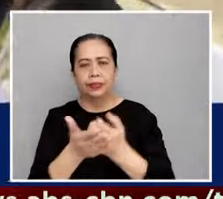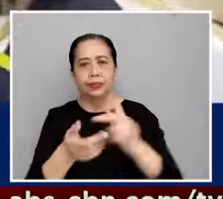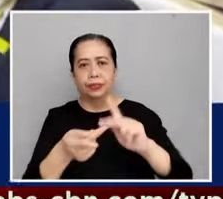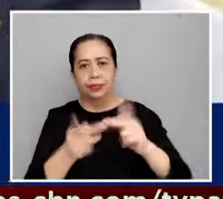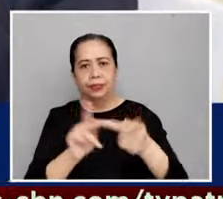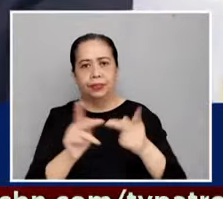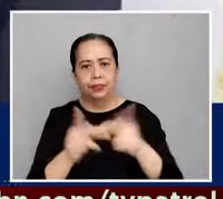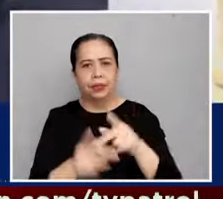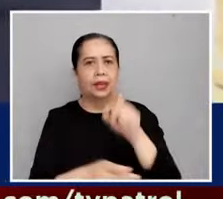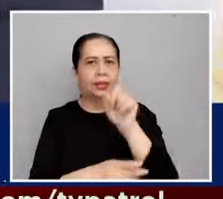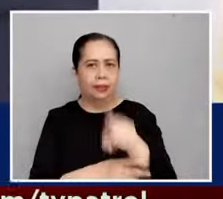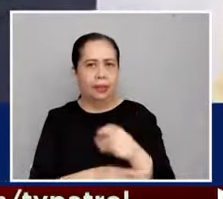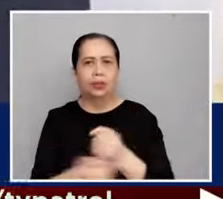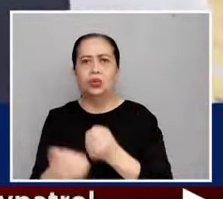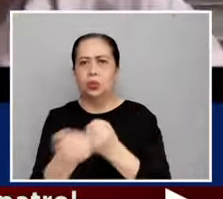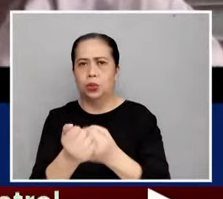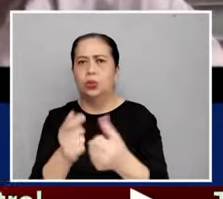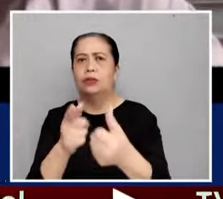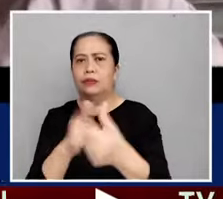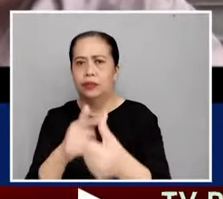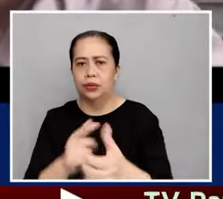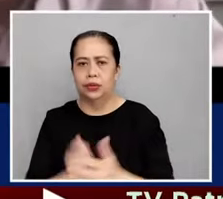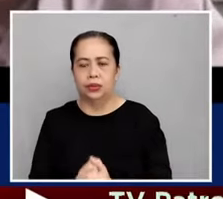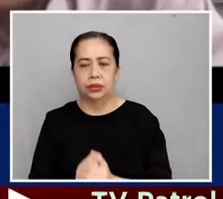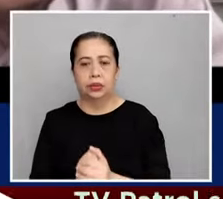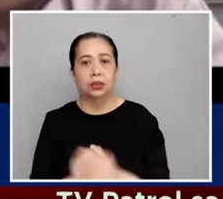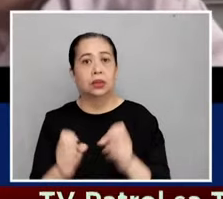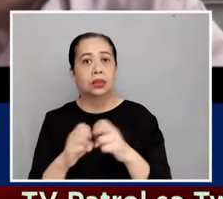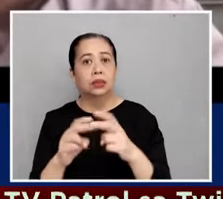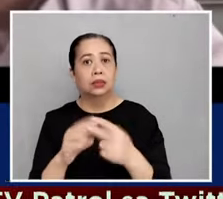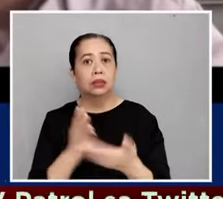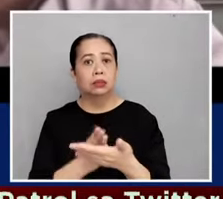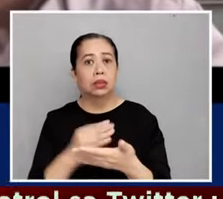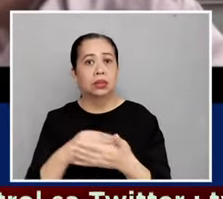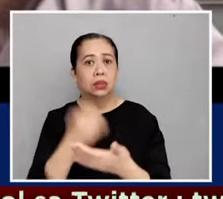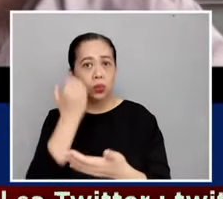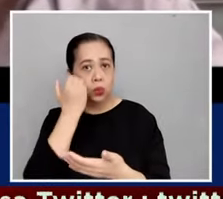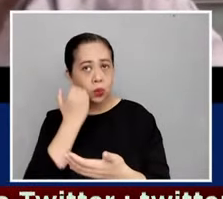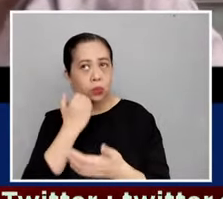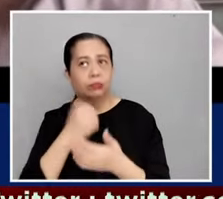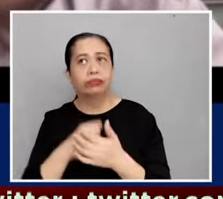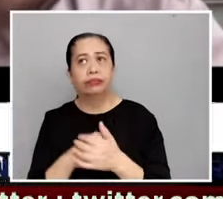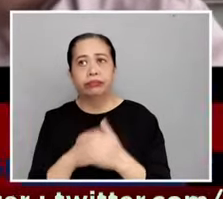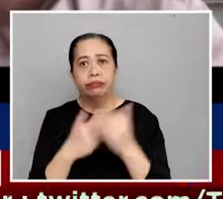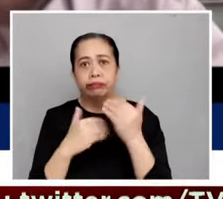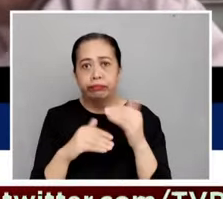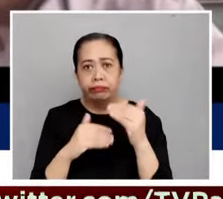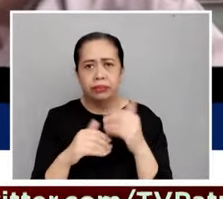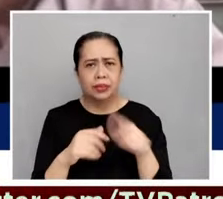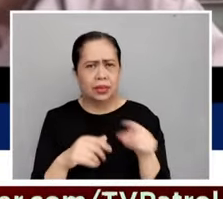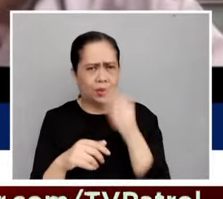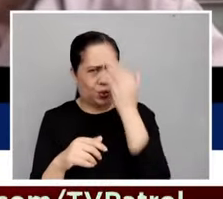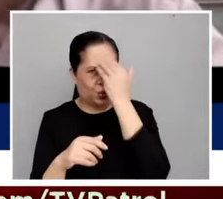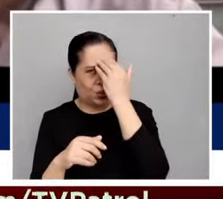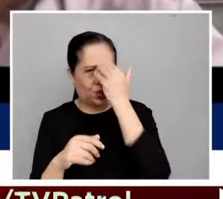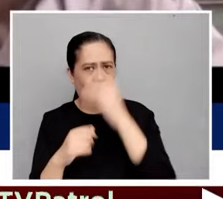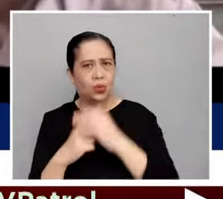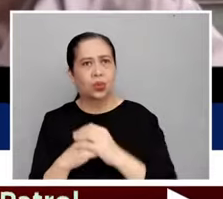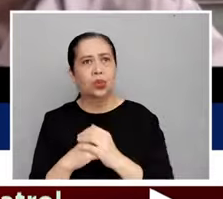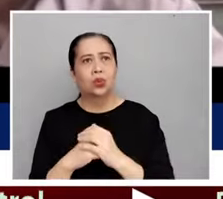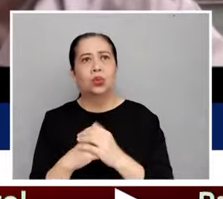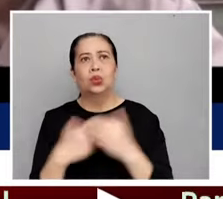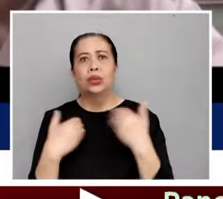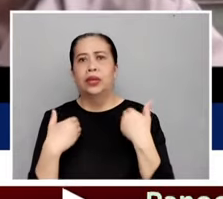sa dapat suportahan muna. Given our budget constraint, as everybody knows, we